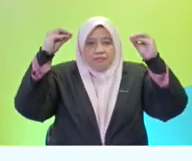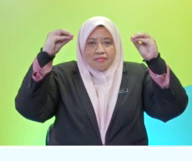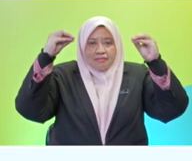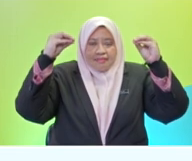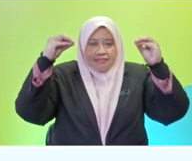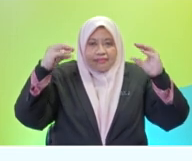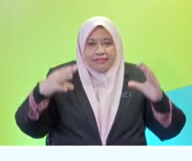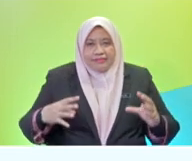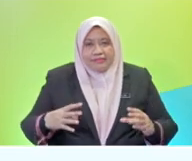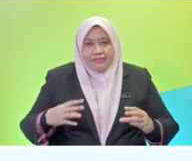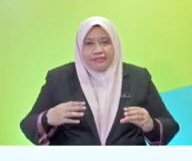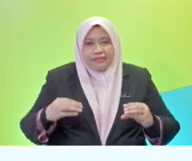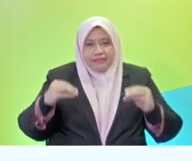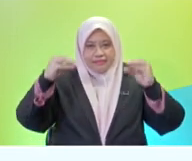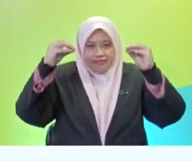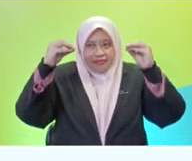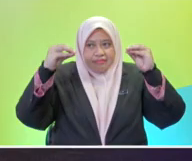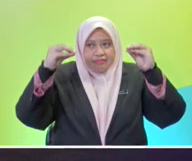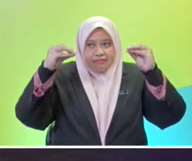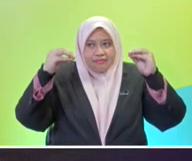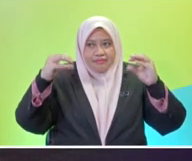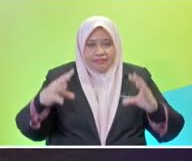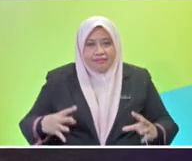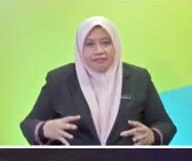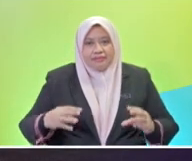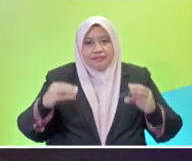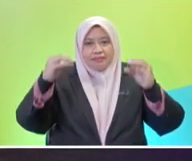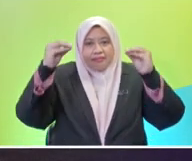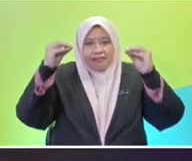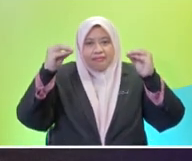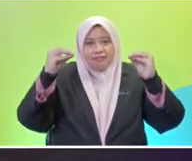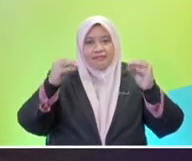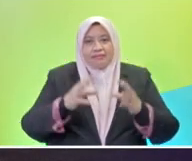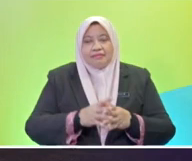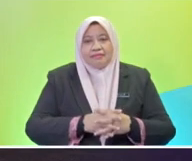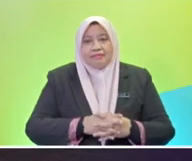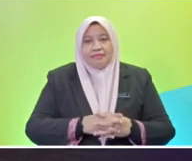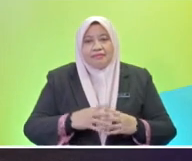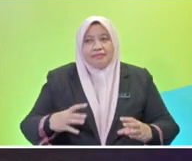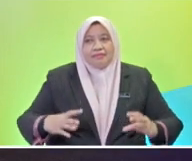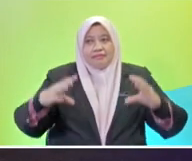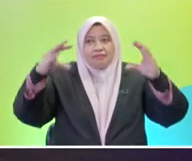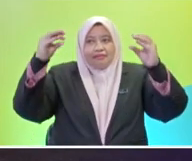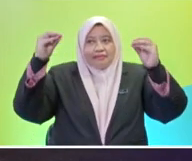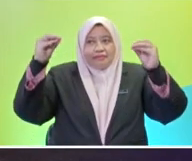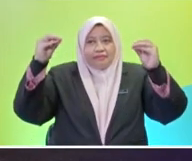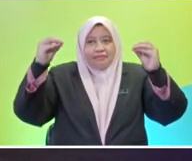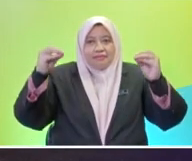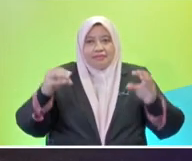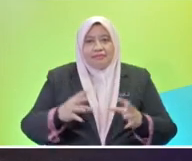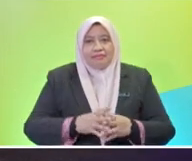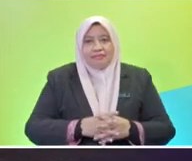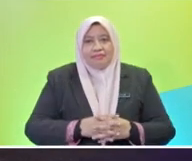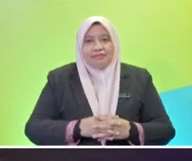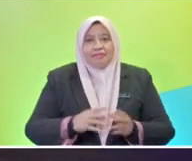Karbon dioksida. Sama-sama. Karbon dioksida. Karbon dioksida. Bagus